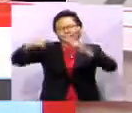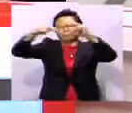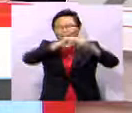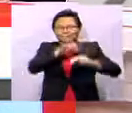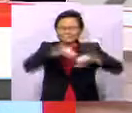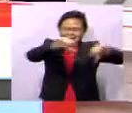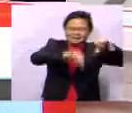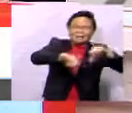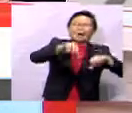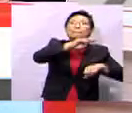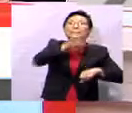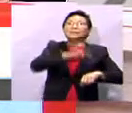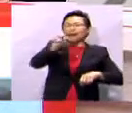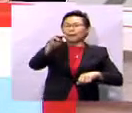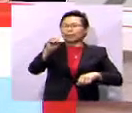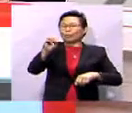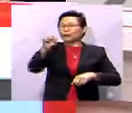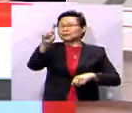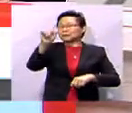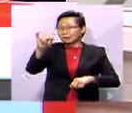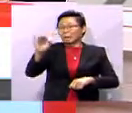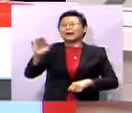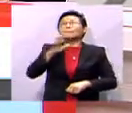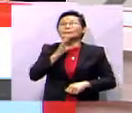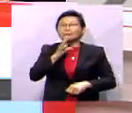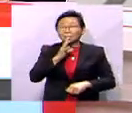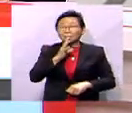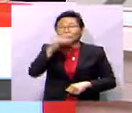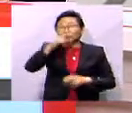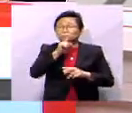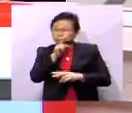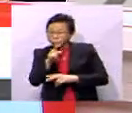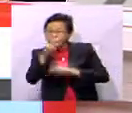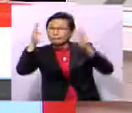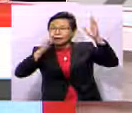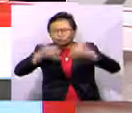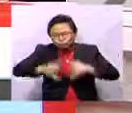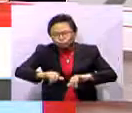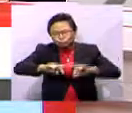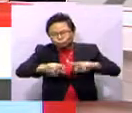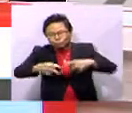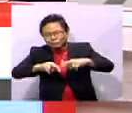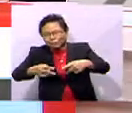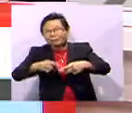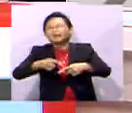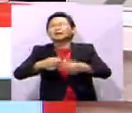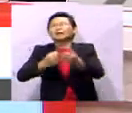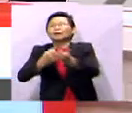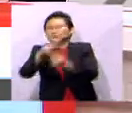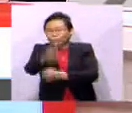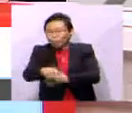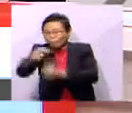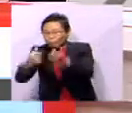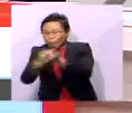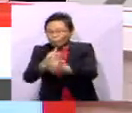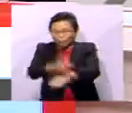Menteri Sains, Teknologi dan Inovasi Datuk Sri Madius Tangau berkata ia bagi memastikan negara terus melahirkan generasi penyumbang kepada